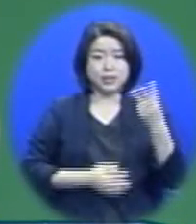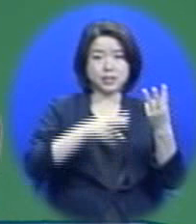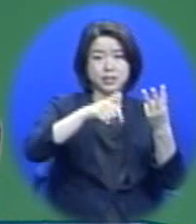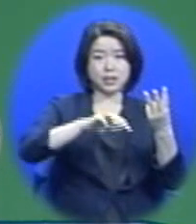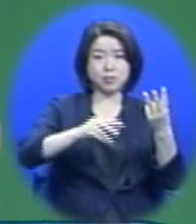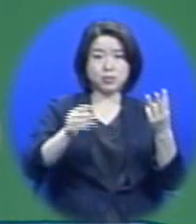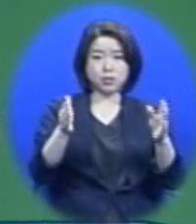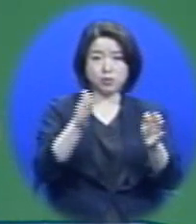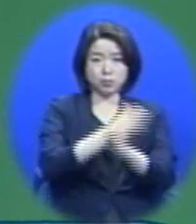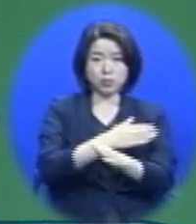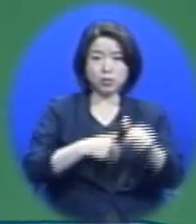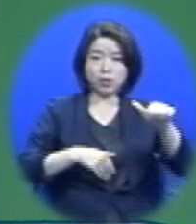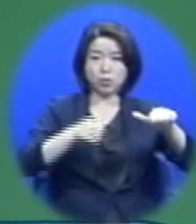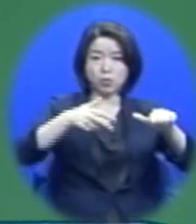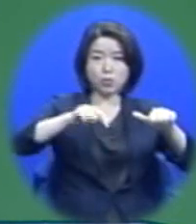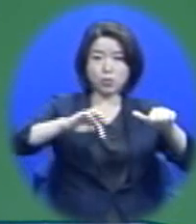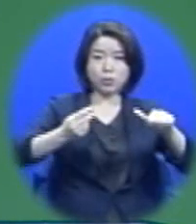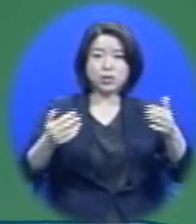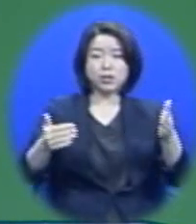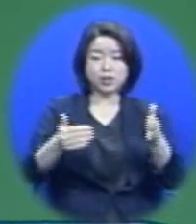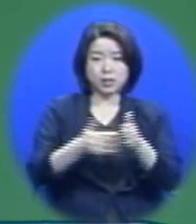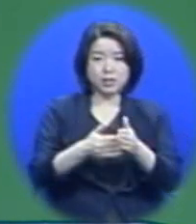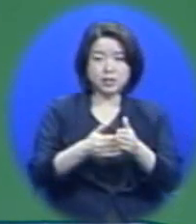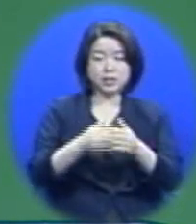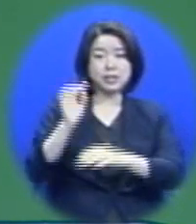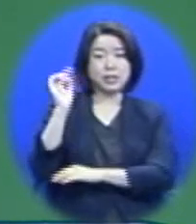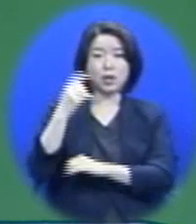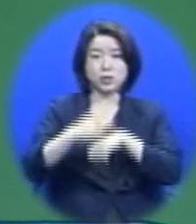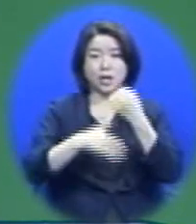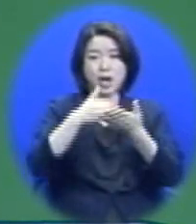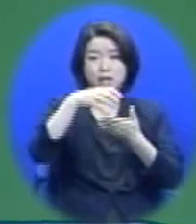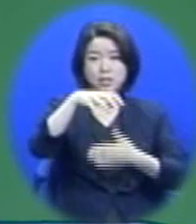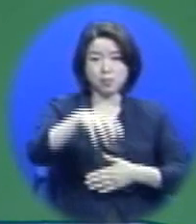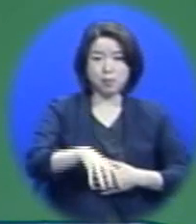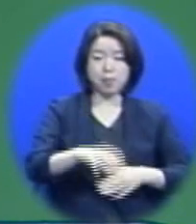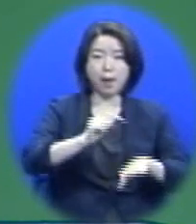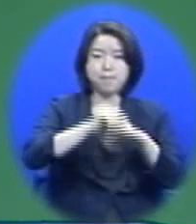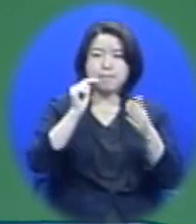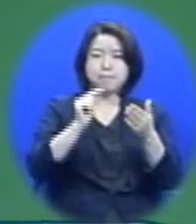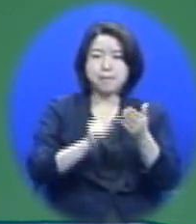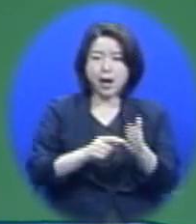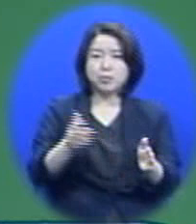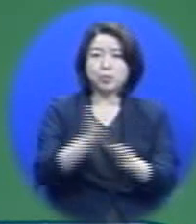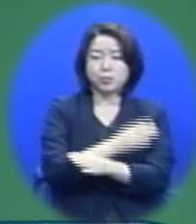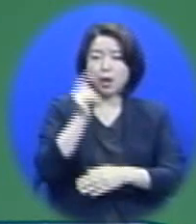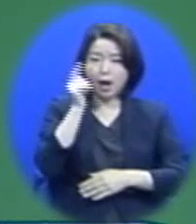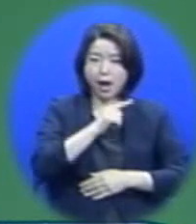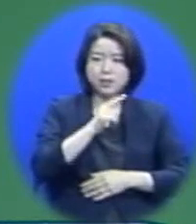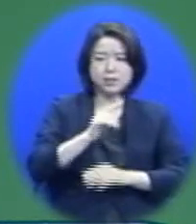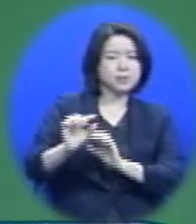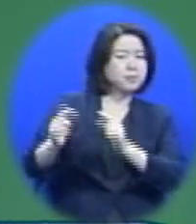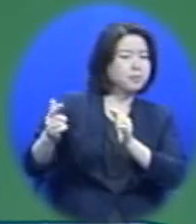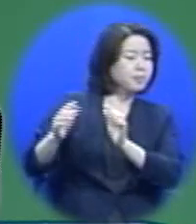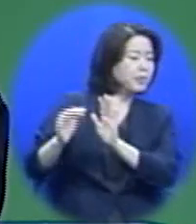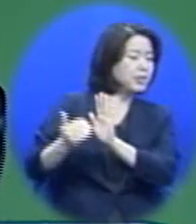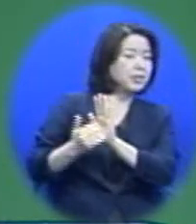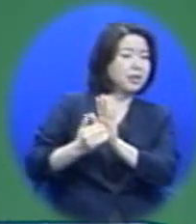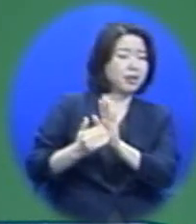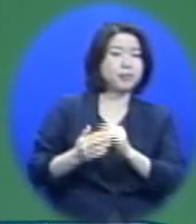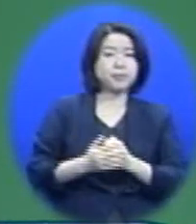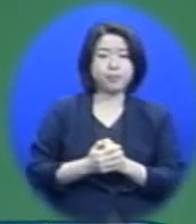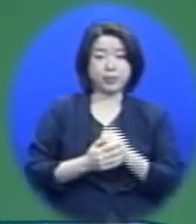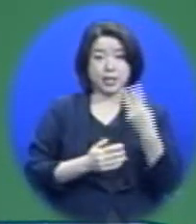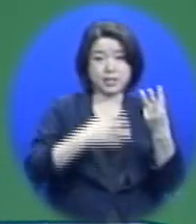3절부터 5절까지 다윗이 하나님 앞에 마음으로부터도 악을 거부하겠다고 그렇게 약속하는데 3절이